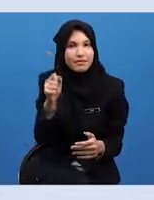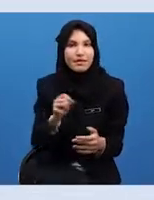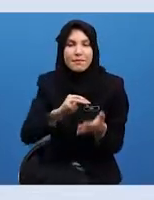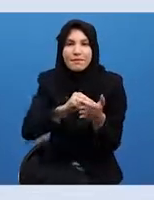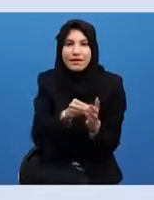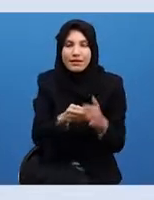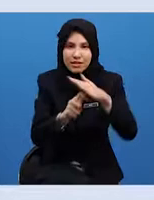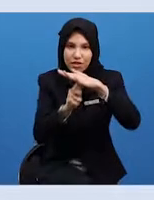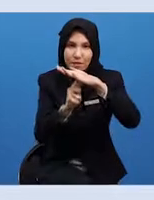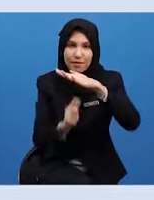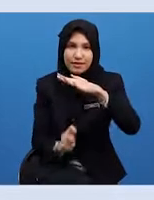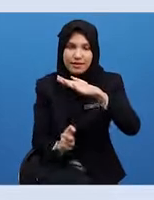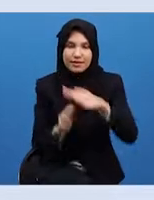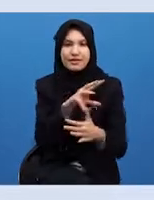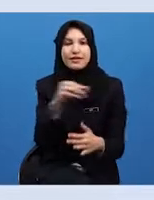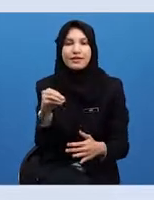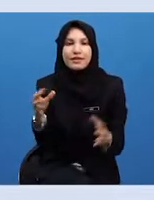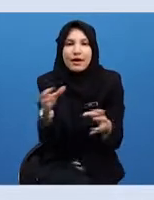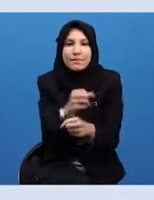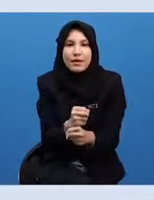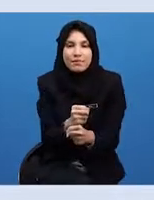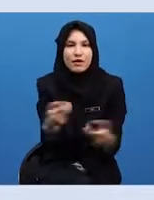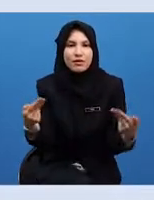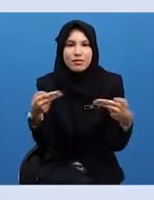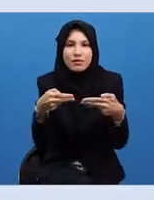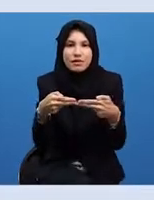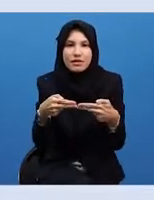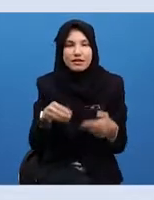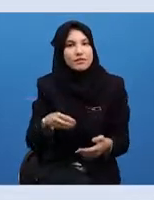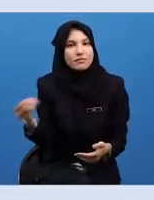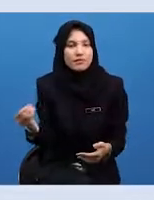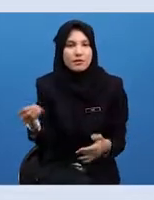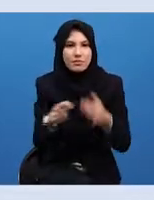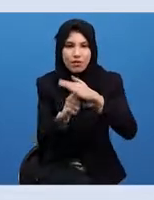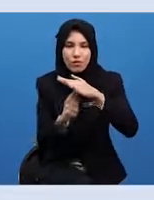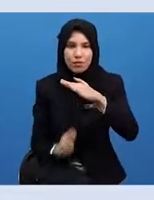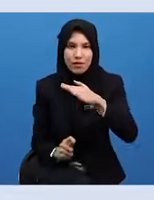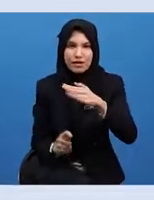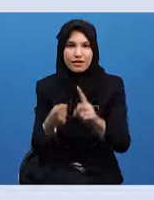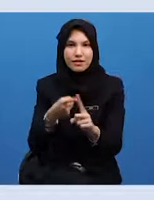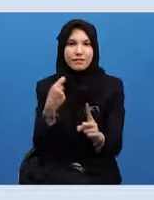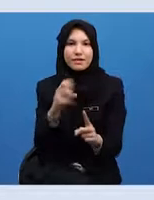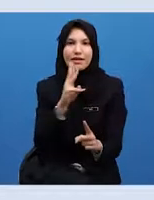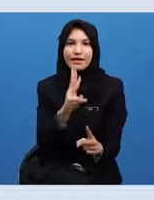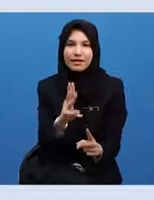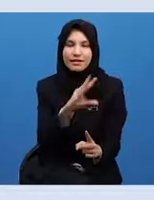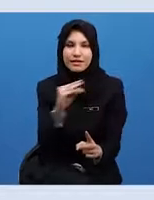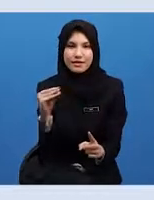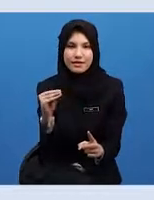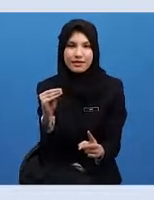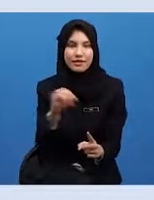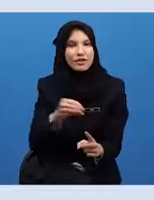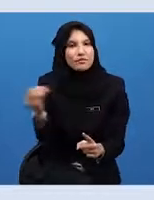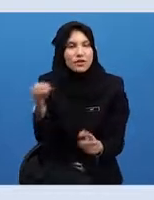dan dapat menghubungkaitkan objek yang lebih tumpat daripada air dan objek